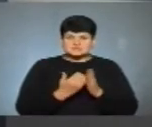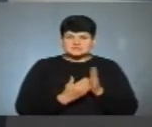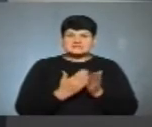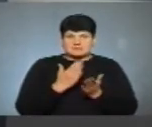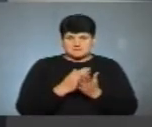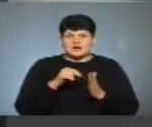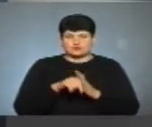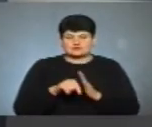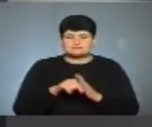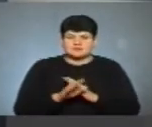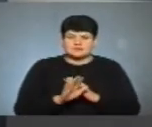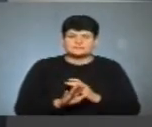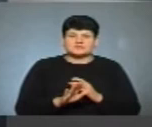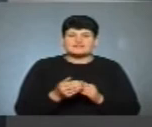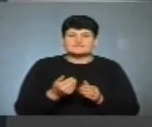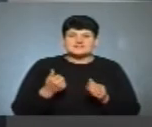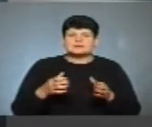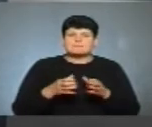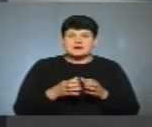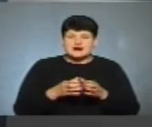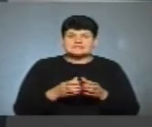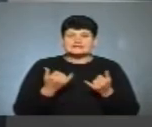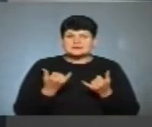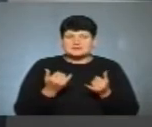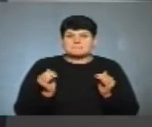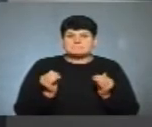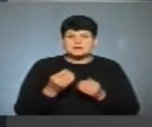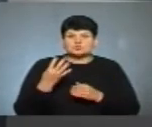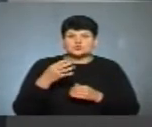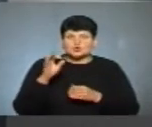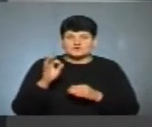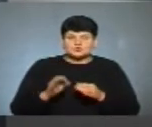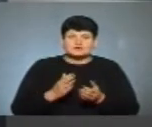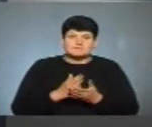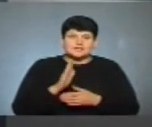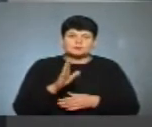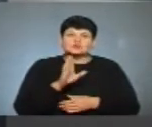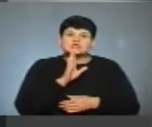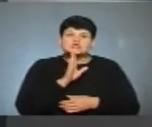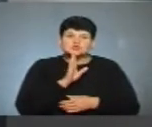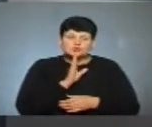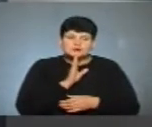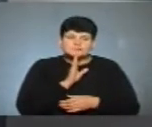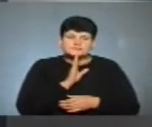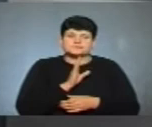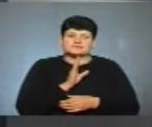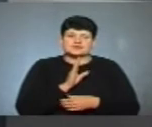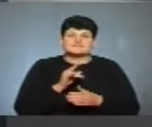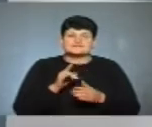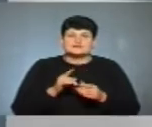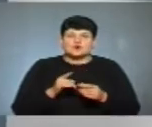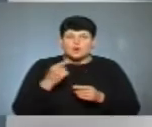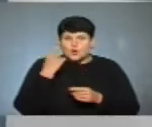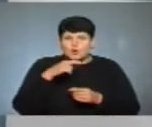мають сенс. Тому що від партії тепер мінімум 40% має бути жінок. Так? Вірніше,